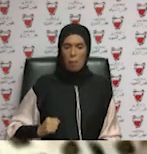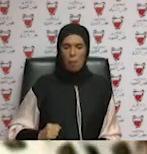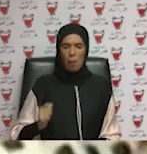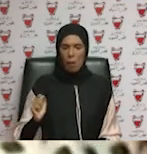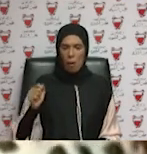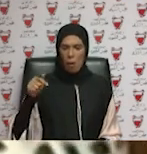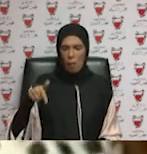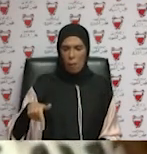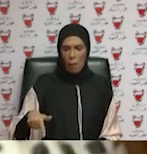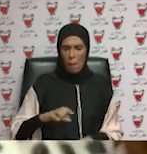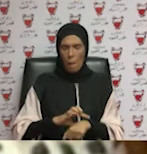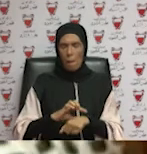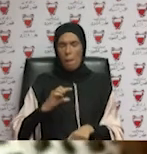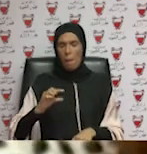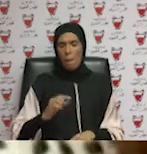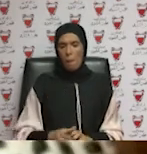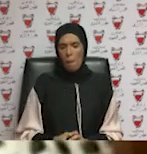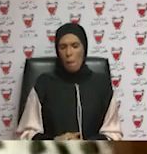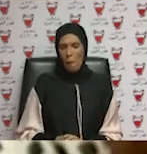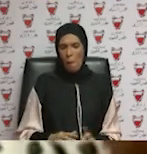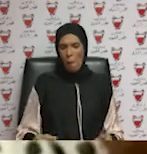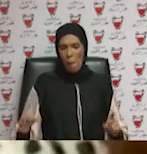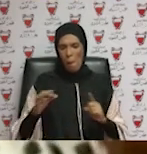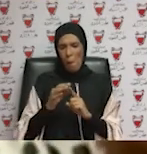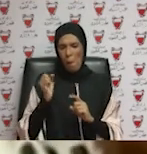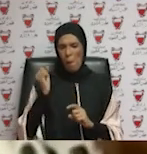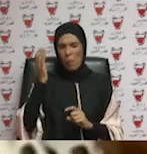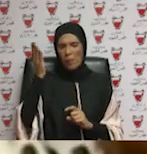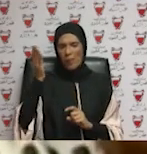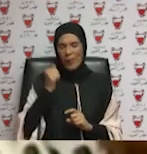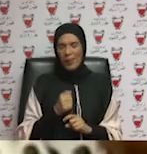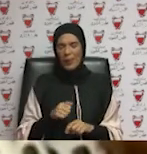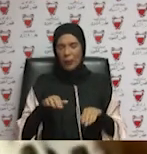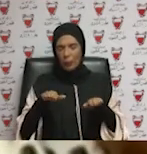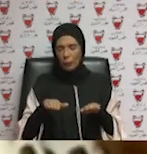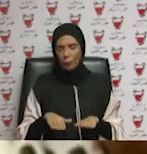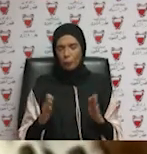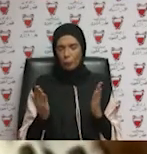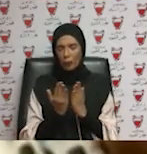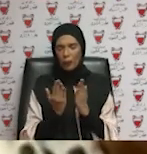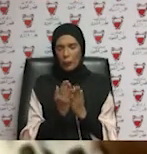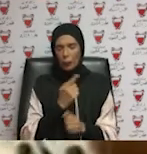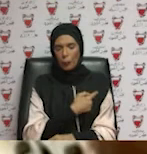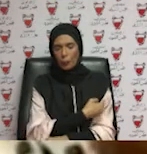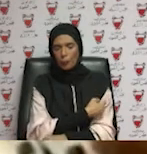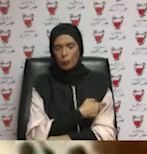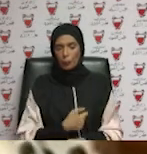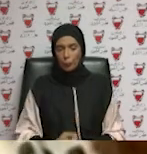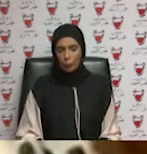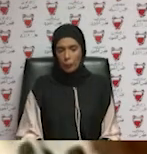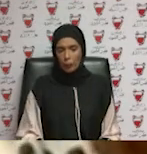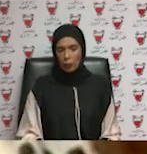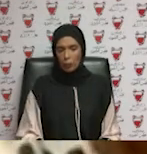الأطباء. طبعا نعرف أن الهدف من الاقتراح هو إنشاء المجلس الأعلى للدراسات الطبية